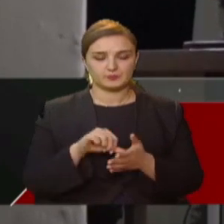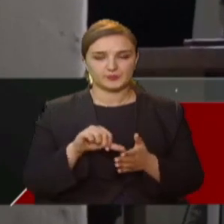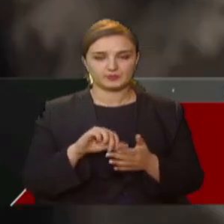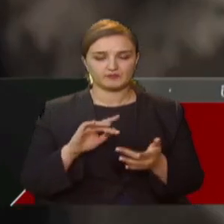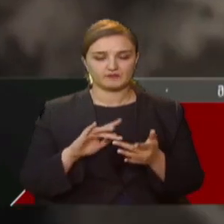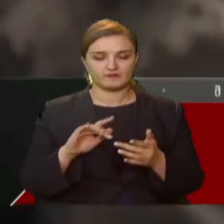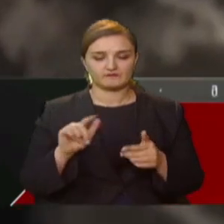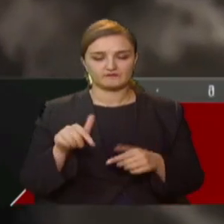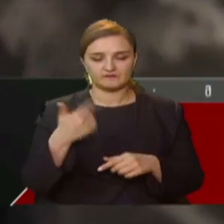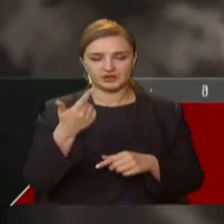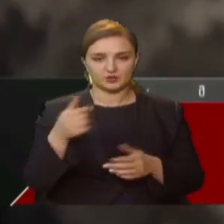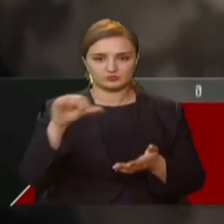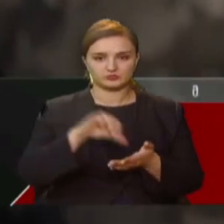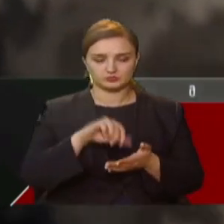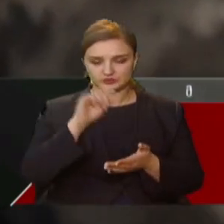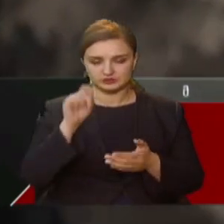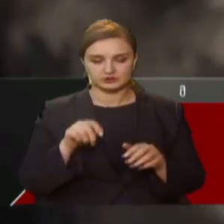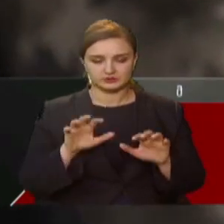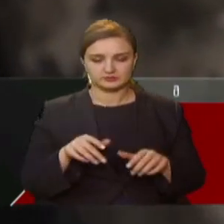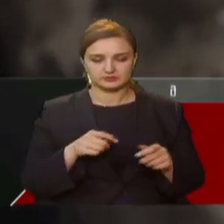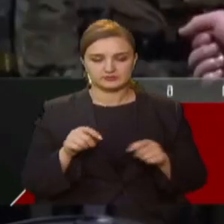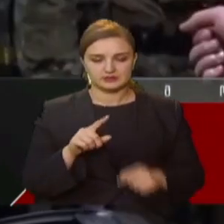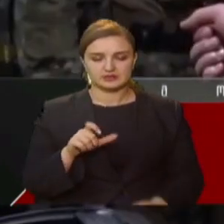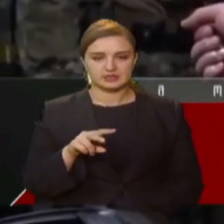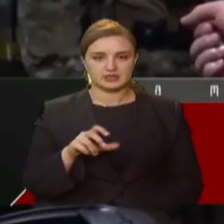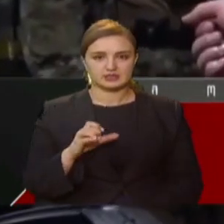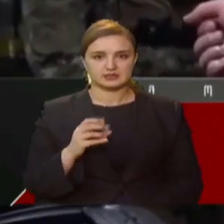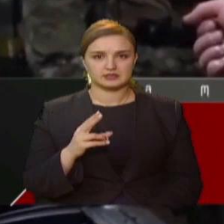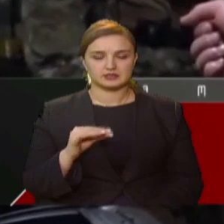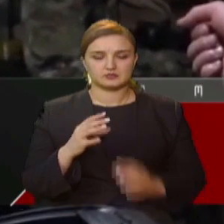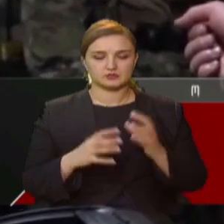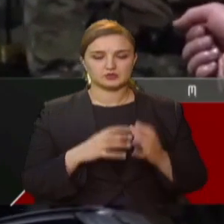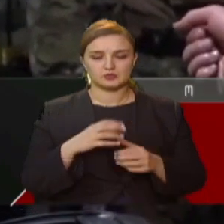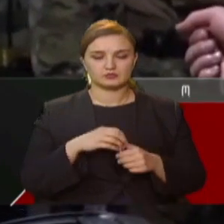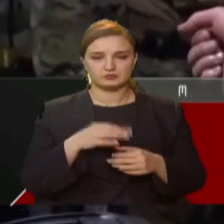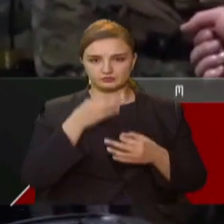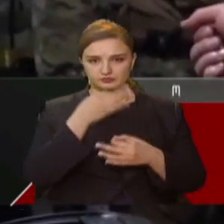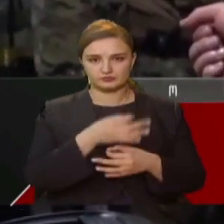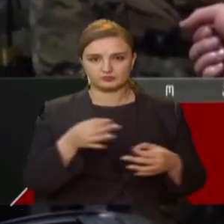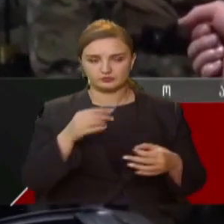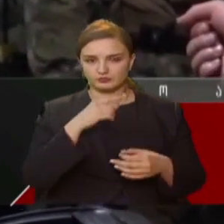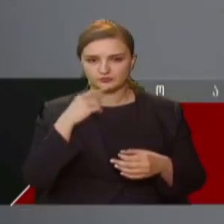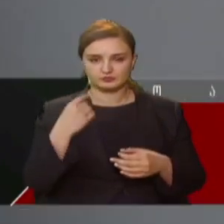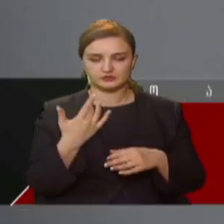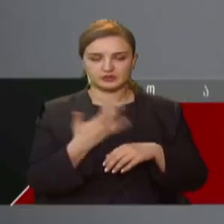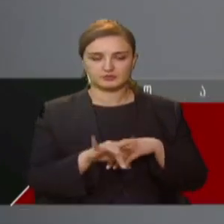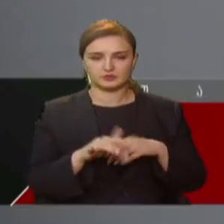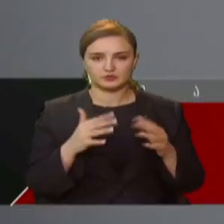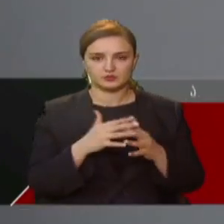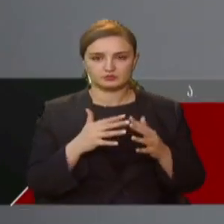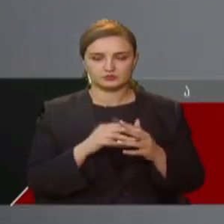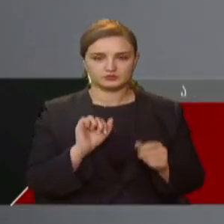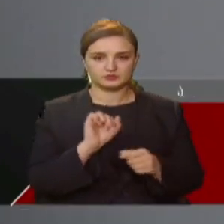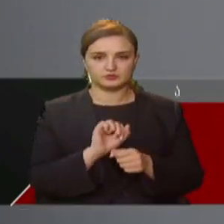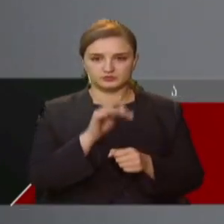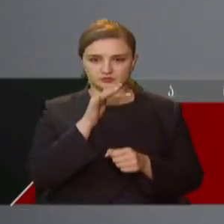chartvit mimarta Ukrainis prezidentma Volodymyr Zelenskym, romelmats msoplio liderebs utkhra rom Rusetis gamanadgurebeli omis